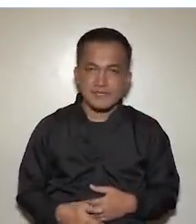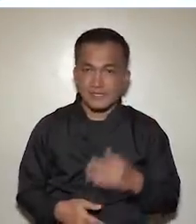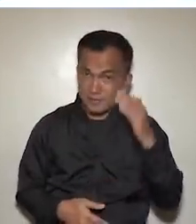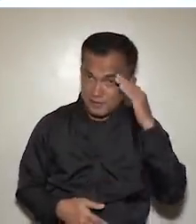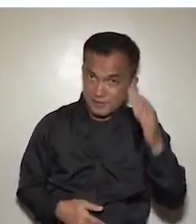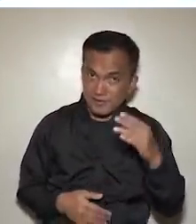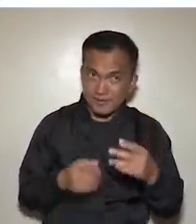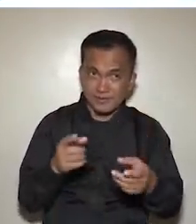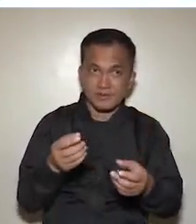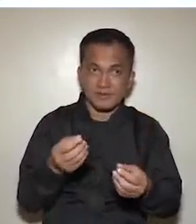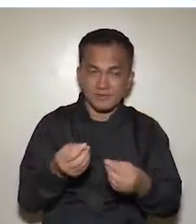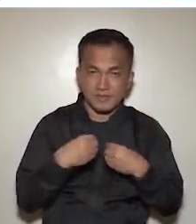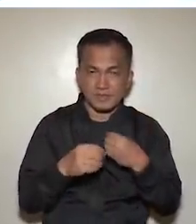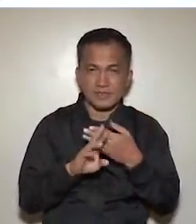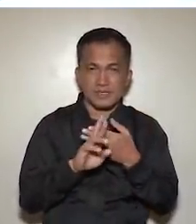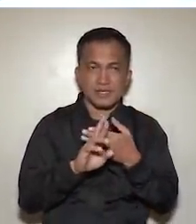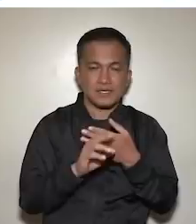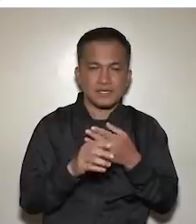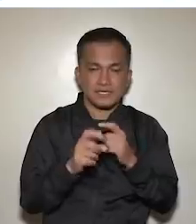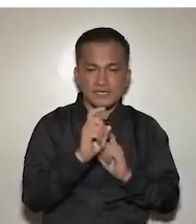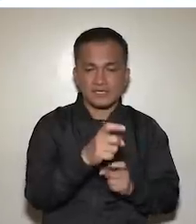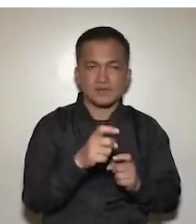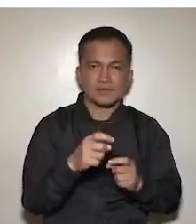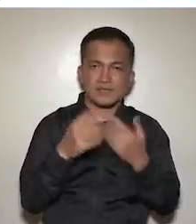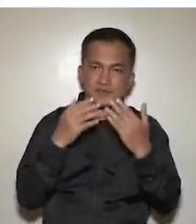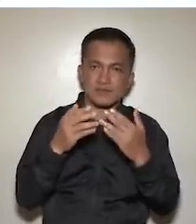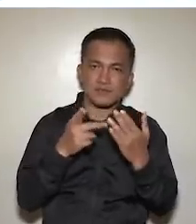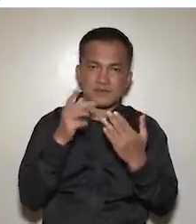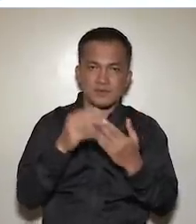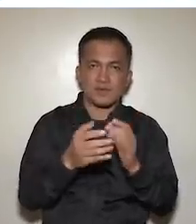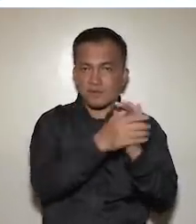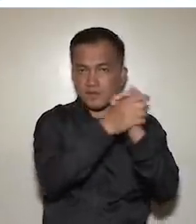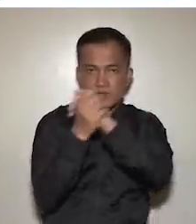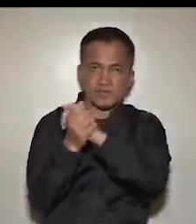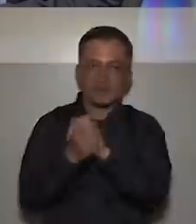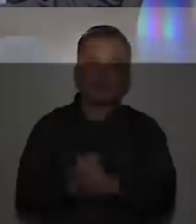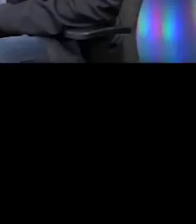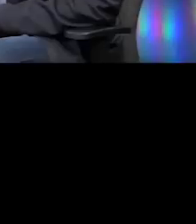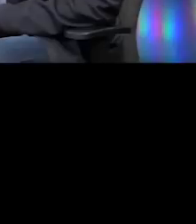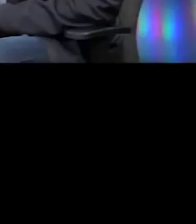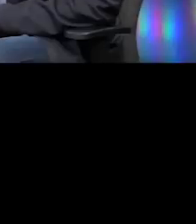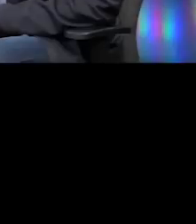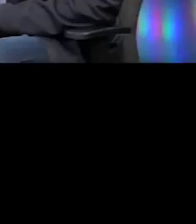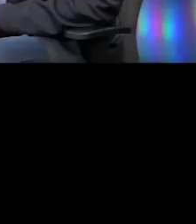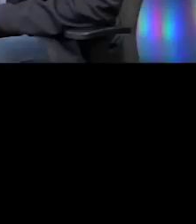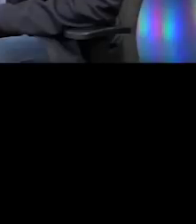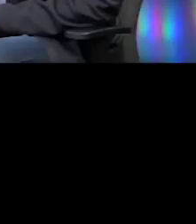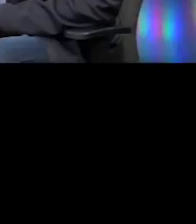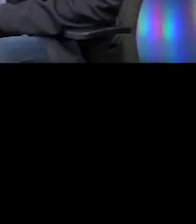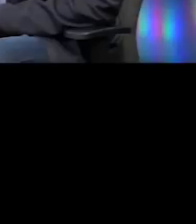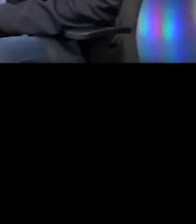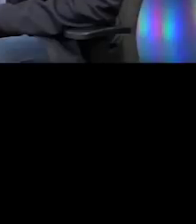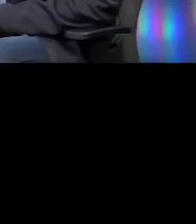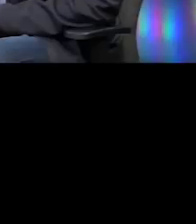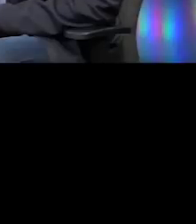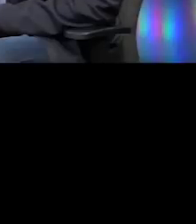po, sir. Salamat po, sir, sa pagbigay ng reward dito. Thank you po sa programa po ninyo. Mabuhay ka, sir. Wanted sa radyo.